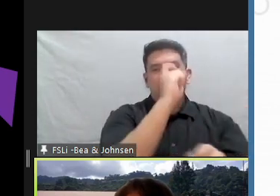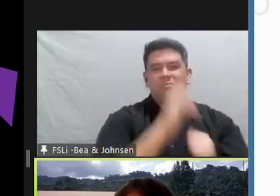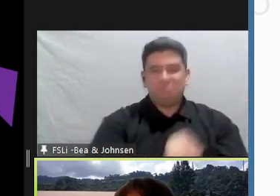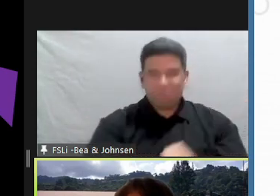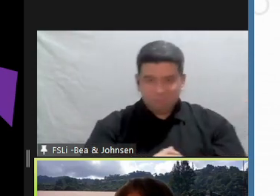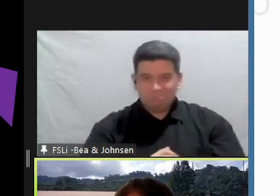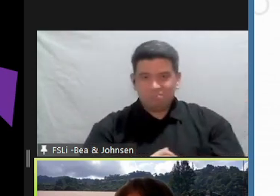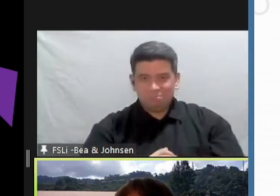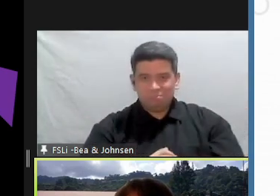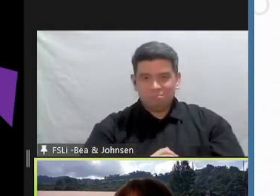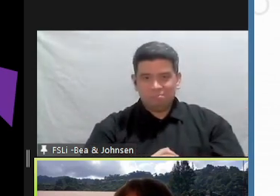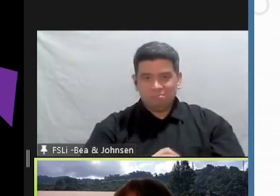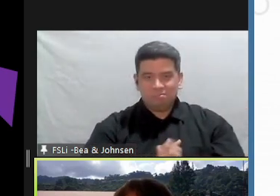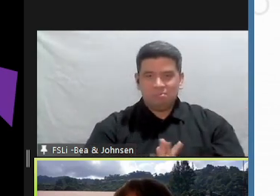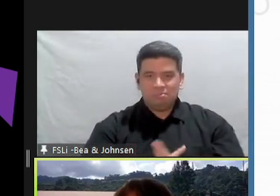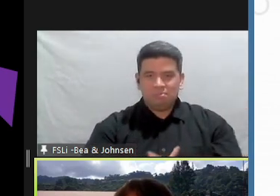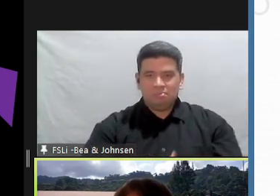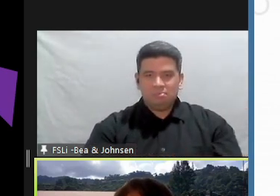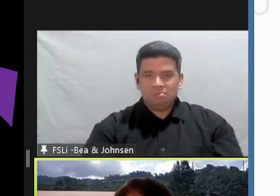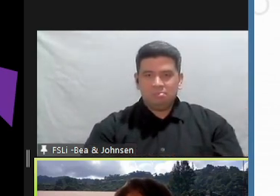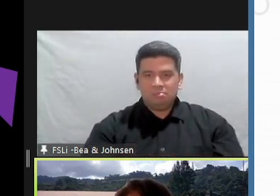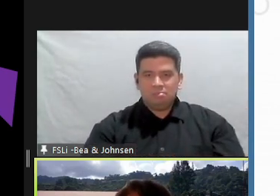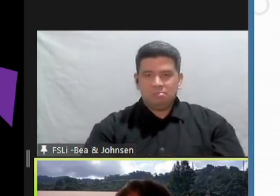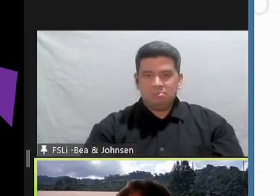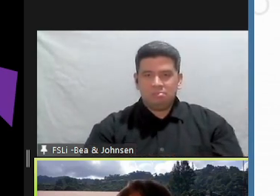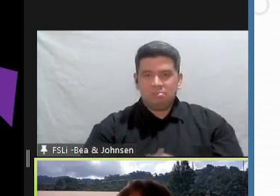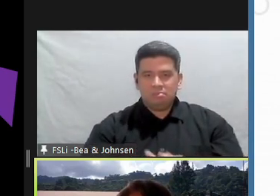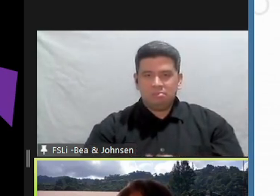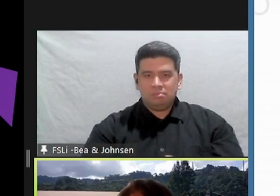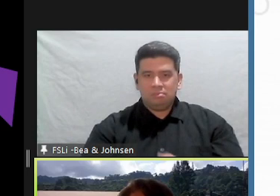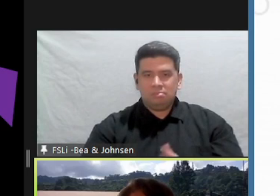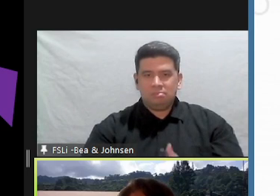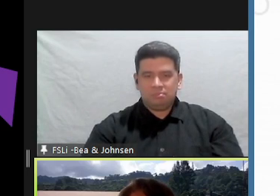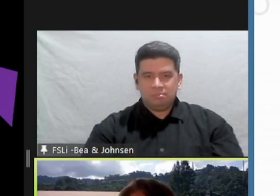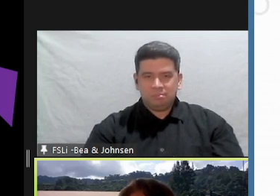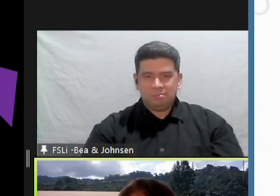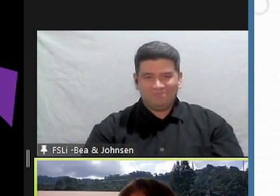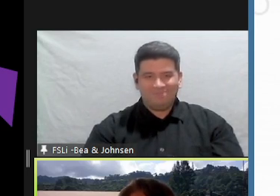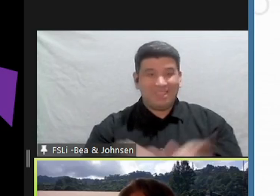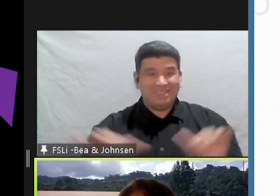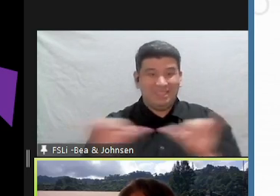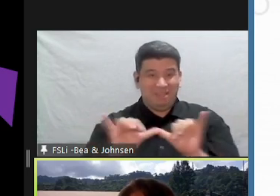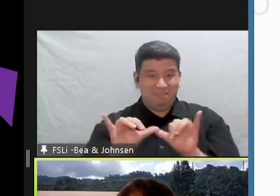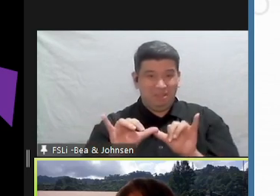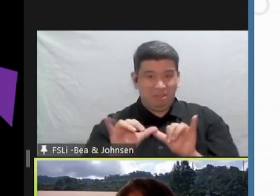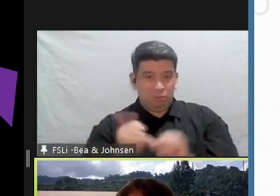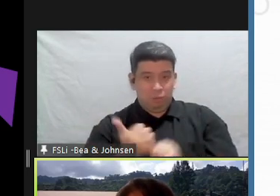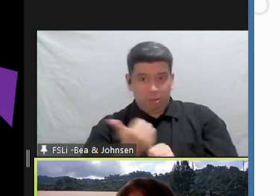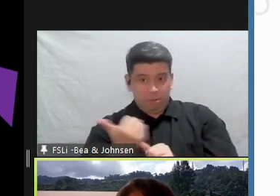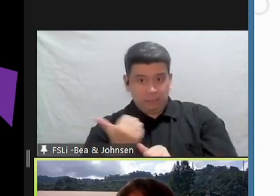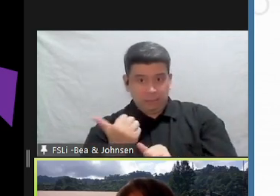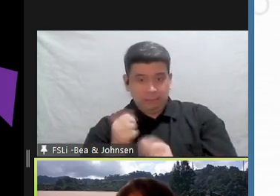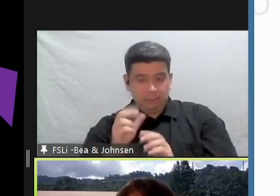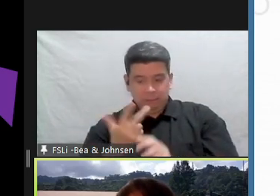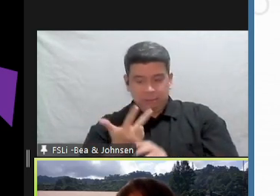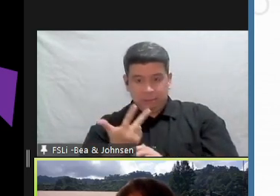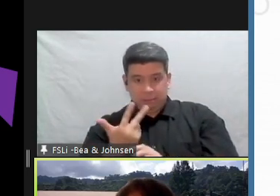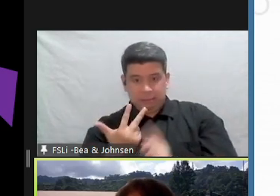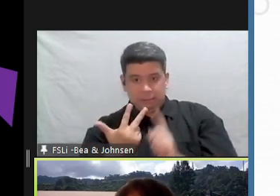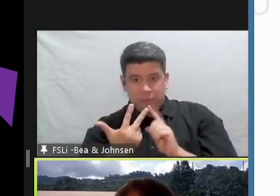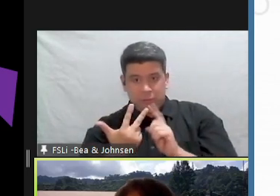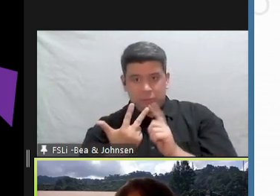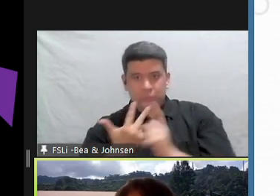ito sa Ilocos, sa Cebu, si Pedro Orata naman ay sa Pangasinan. So naging batas ito, itong vernacular